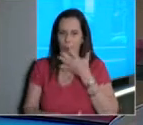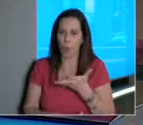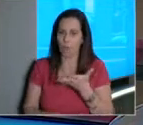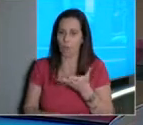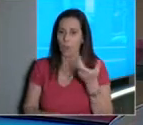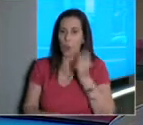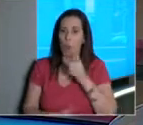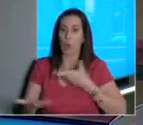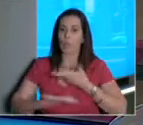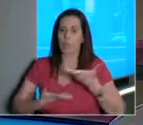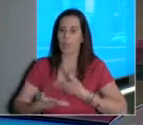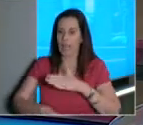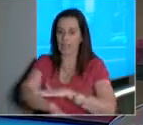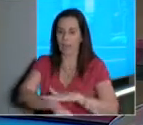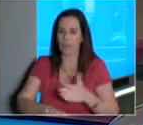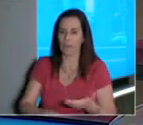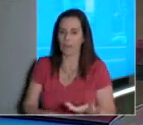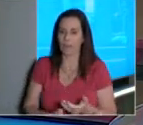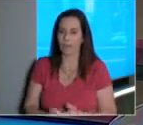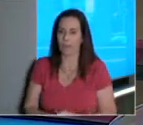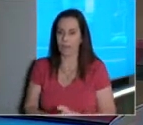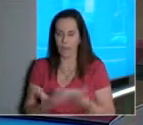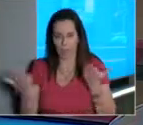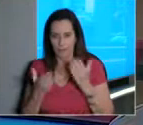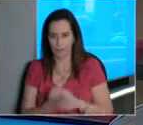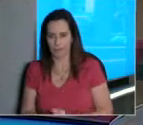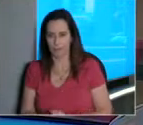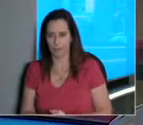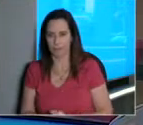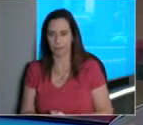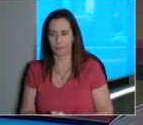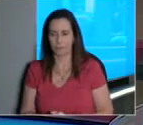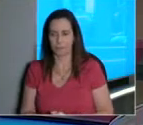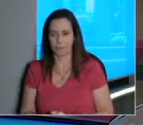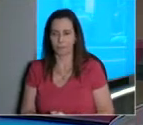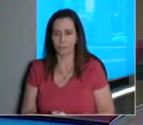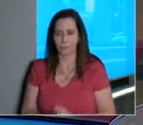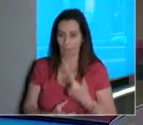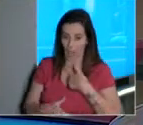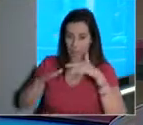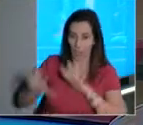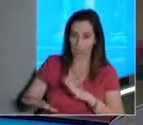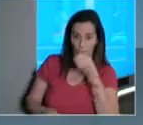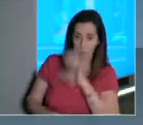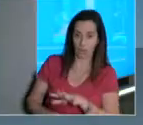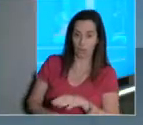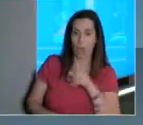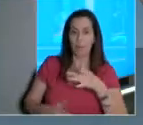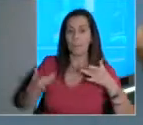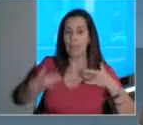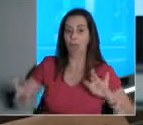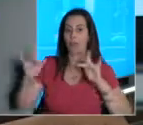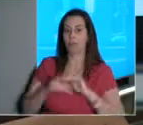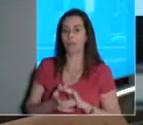ומכוערים, לא להתייחס לצבע, לא להתייחס... אוקיי, אוקיי, אוקיי. הגברית הגדולה ביותר שאת מעזה לקרוא לי גזענית חצופה. אני מאחלת